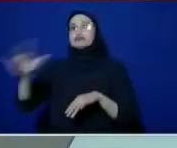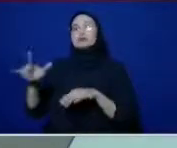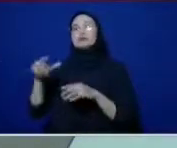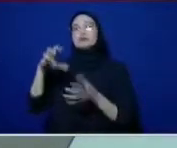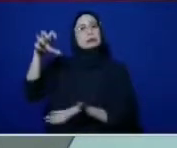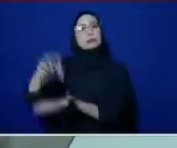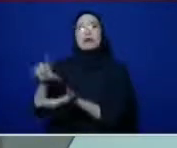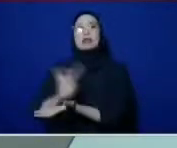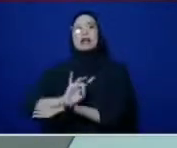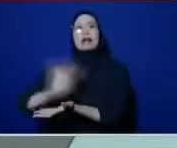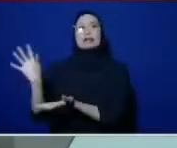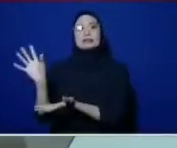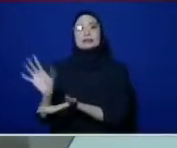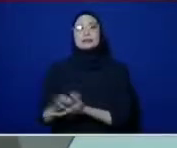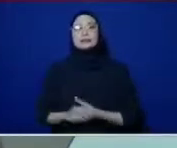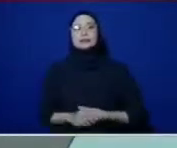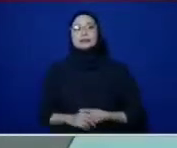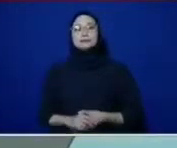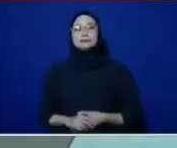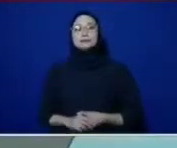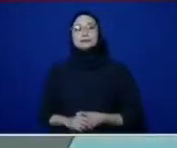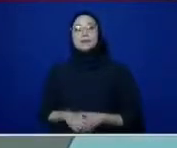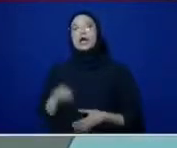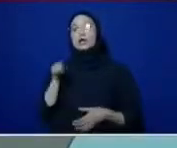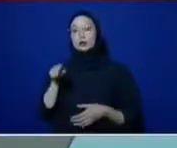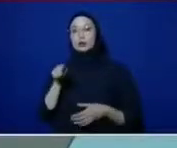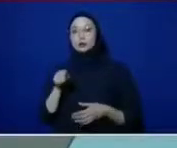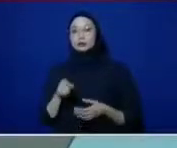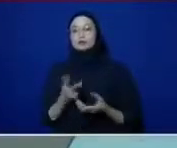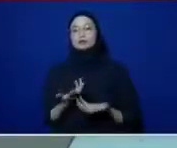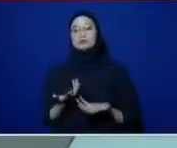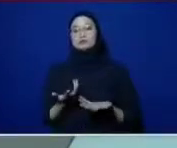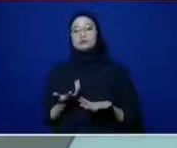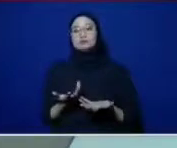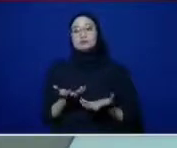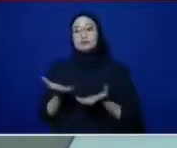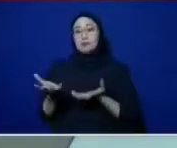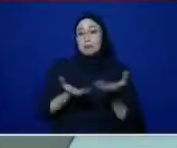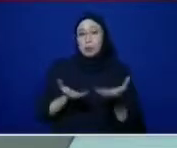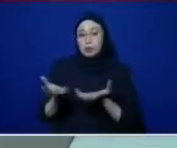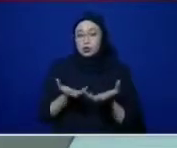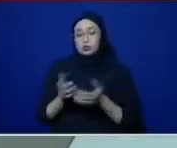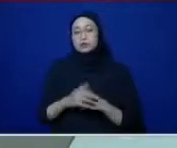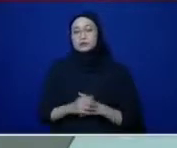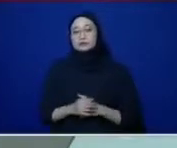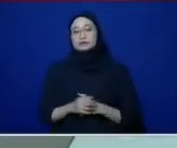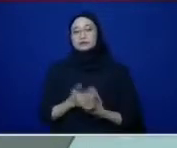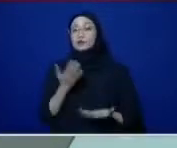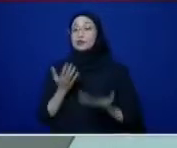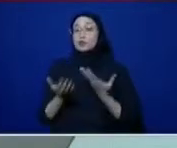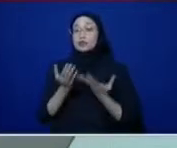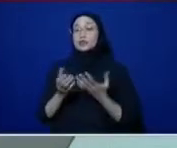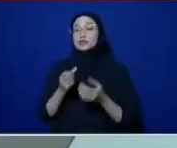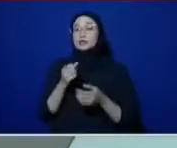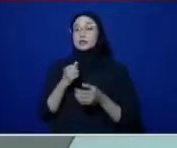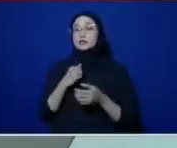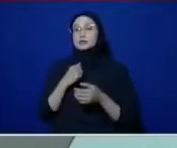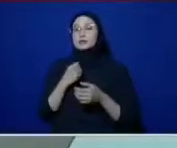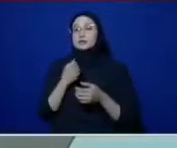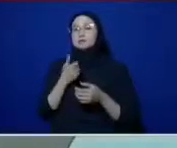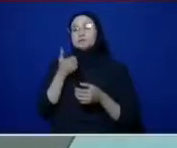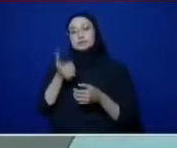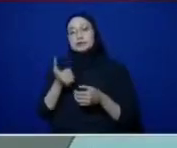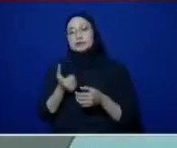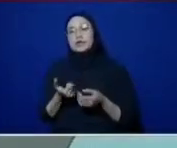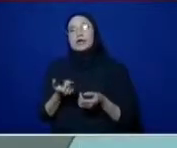eksploitasi, dia berangkat. Ini yang jadi repot. Tapi kita mungkin bisa kejar melalui